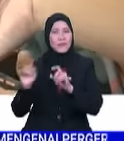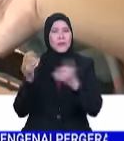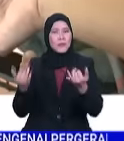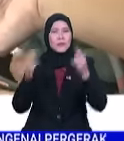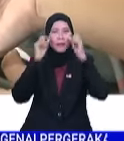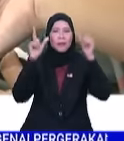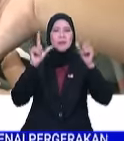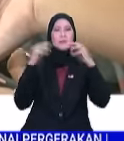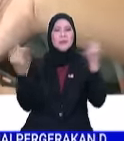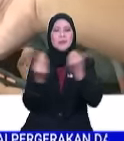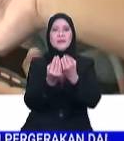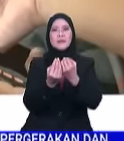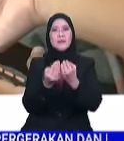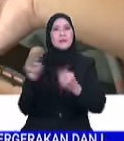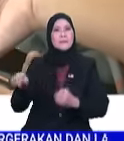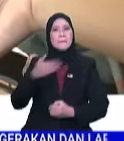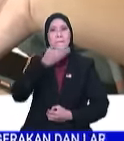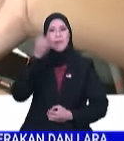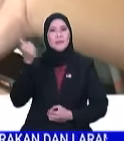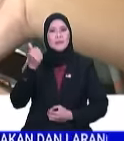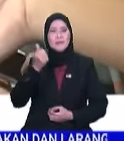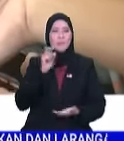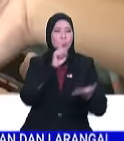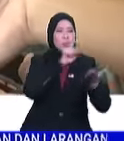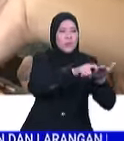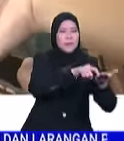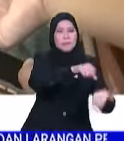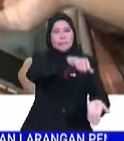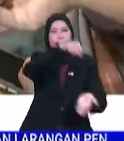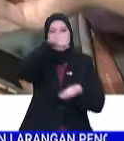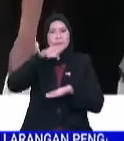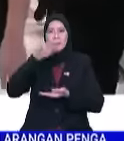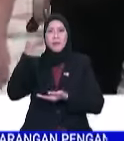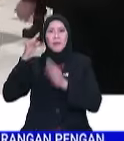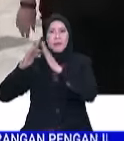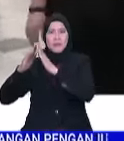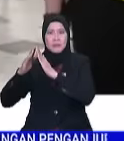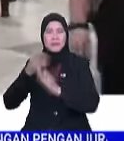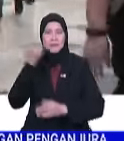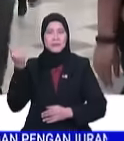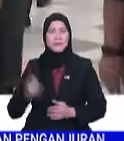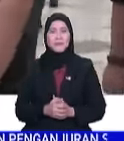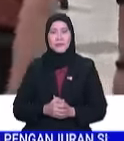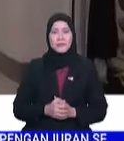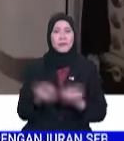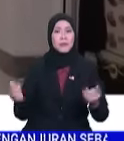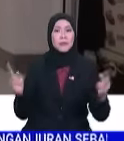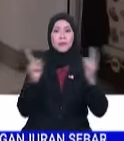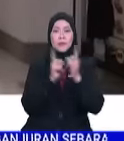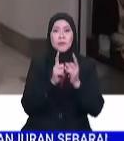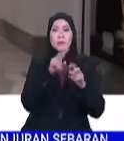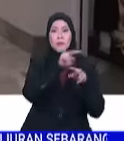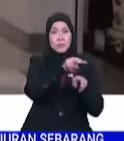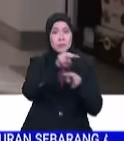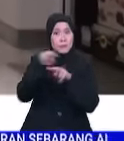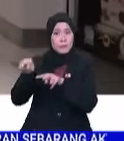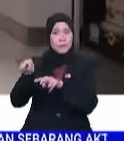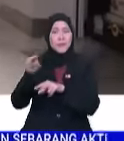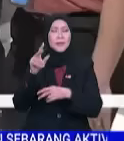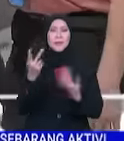lah, mereka lebih prefer untuk take away di outlet. Dato' Ruhaimi ditemui selepas membuat tinjauan